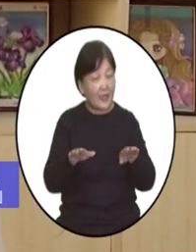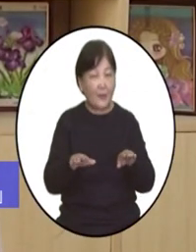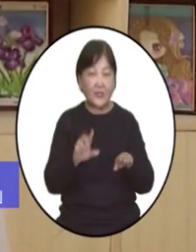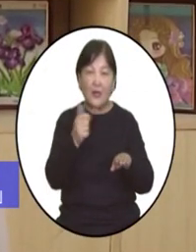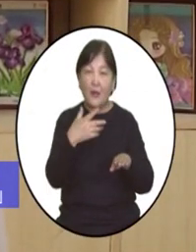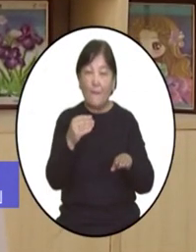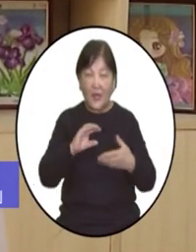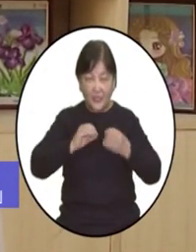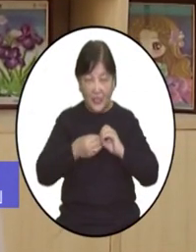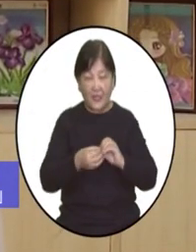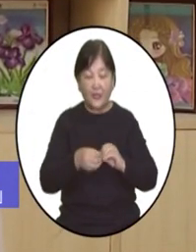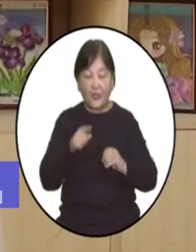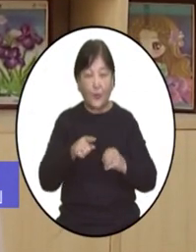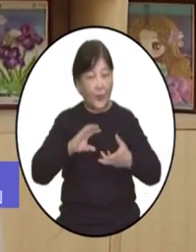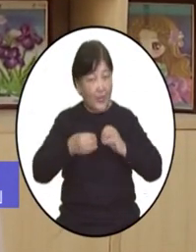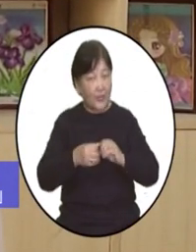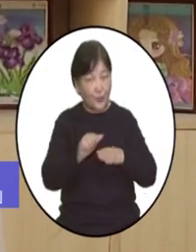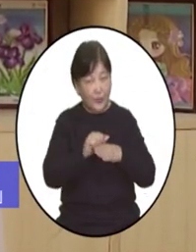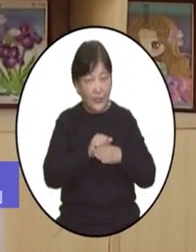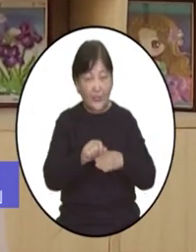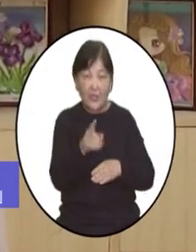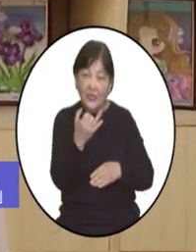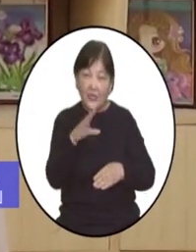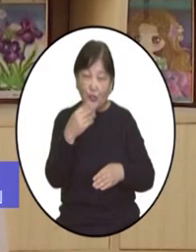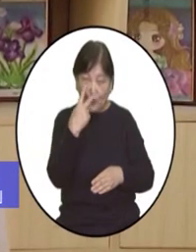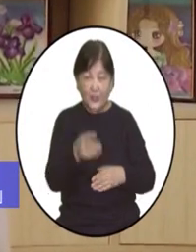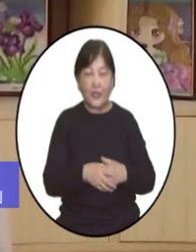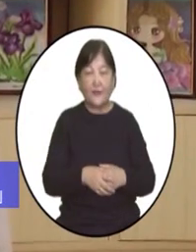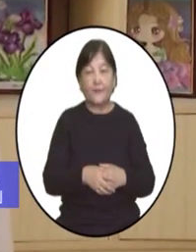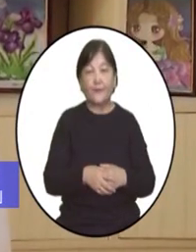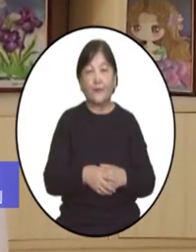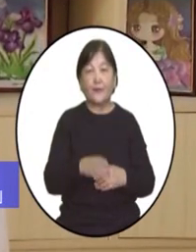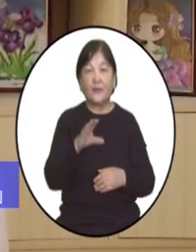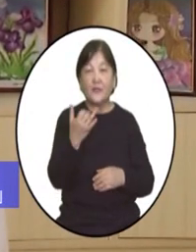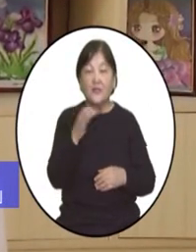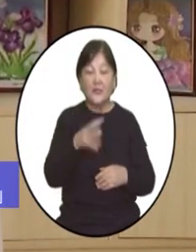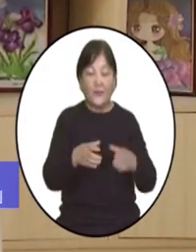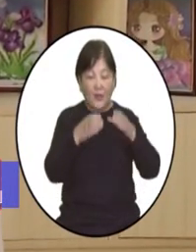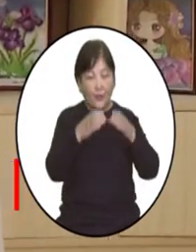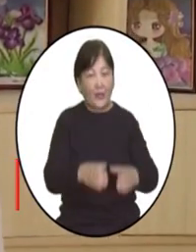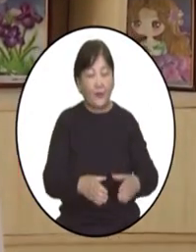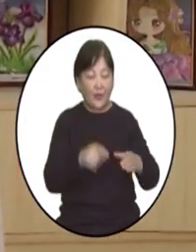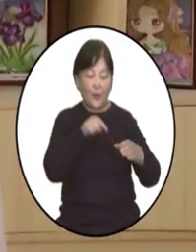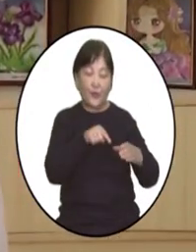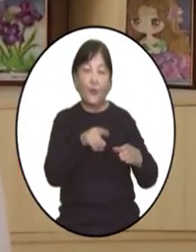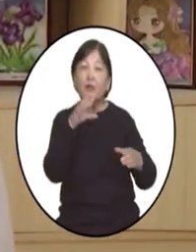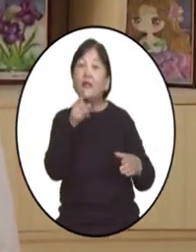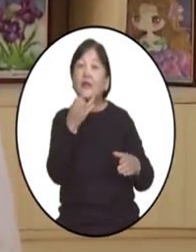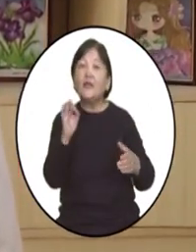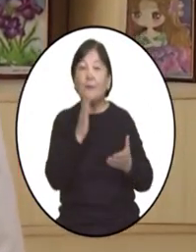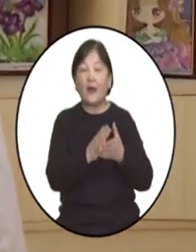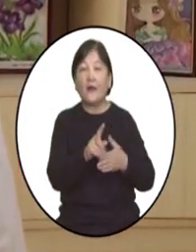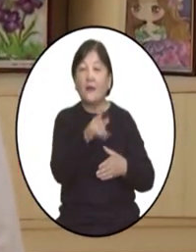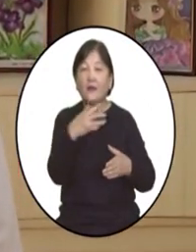багжийг багжийн тусламжтайгаар туршилтыг хийх гэж байна. Энэ нэг систем байна. Энэ зүгээр нэг сав, энэ дотор хий байгаа. Хийн